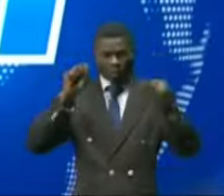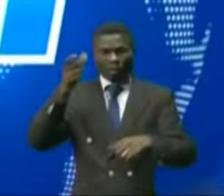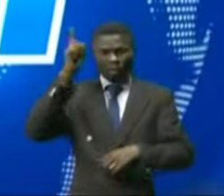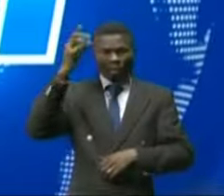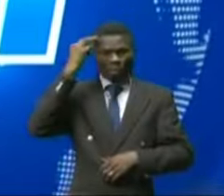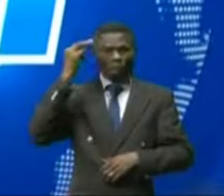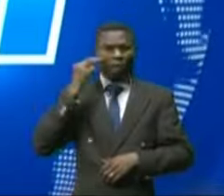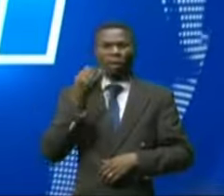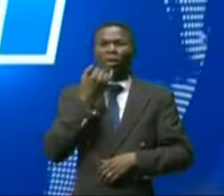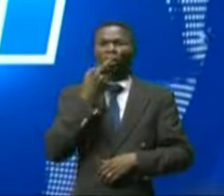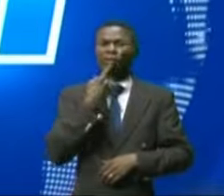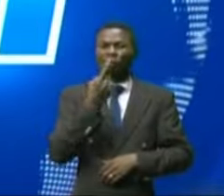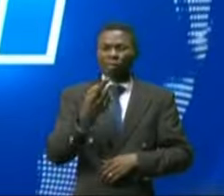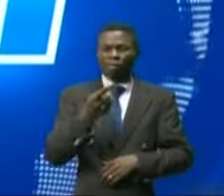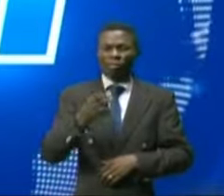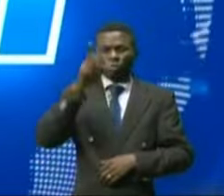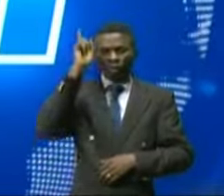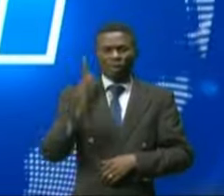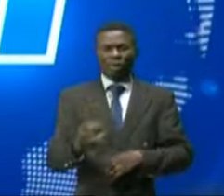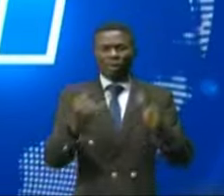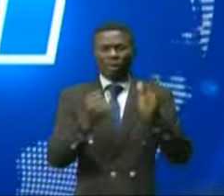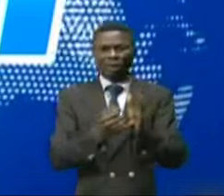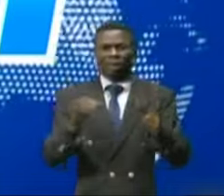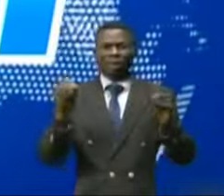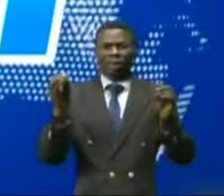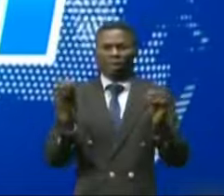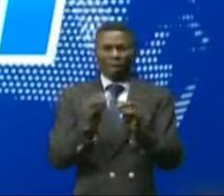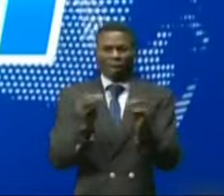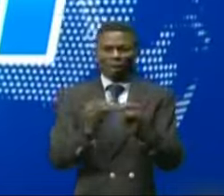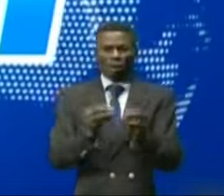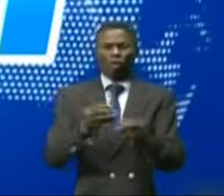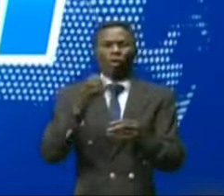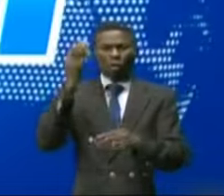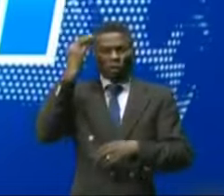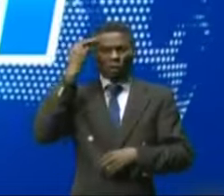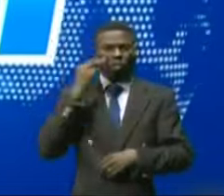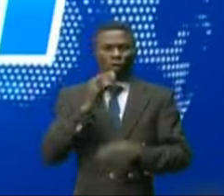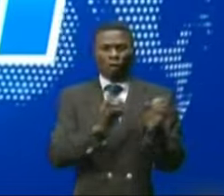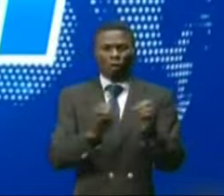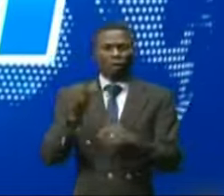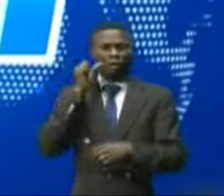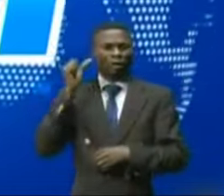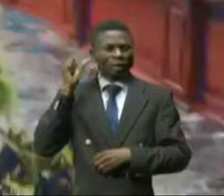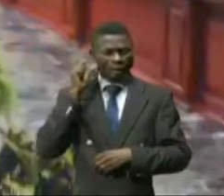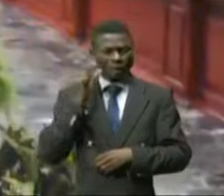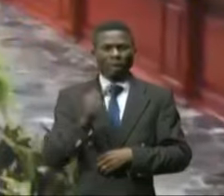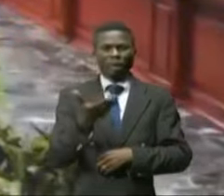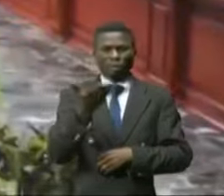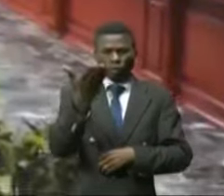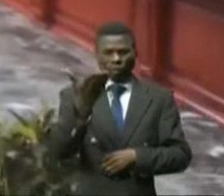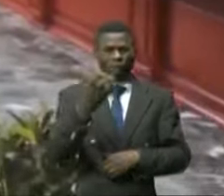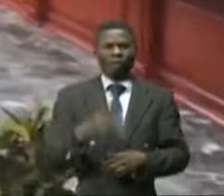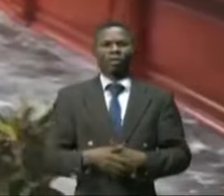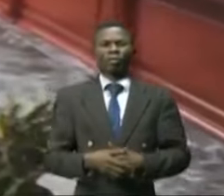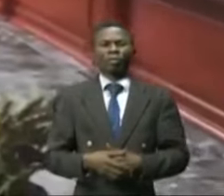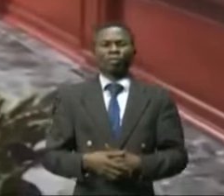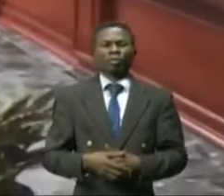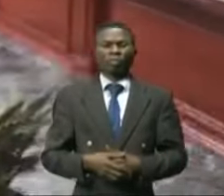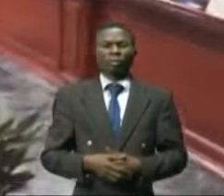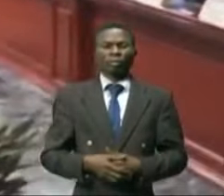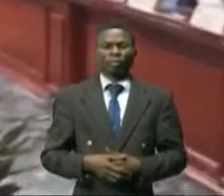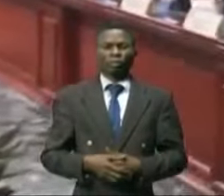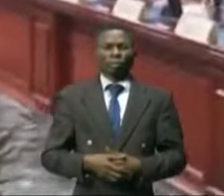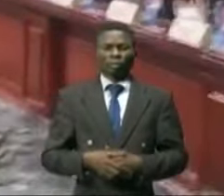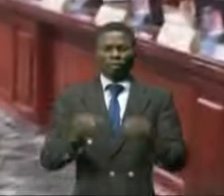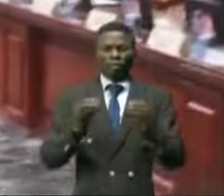gouvernement l'a annoncé au cours de la 106e réunion du Conseil des ministres qu'il a présidé hier. Une mission